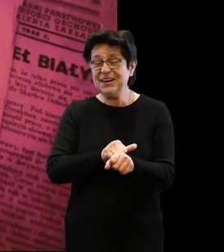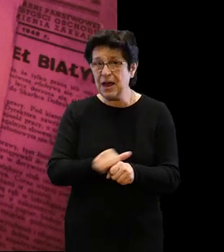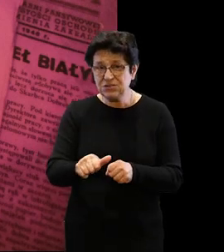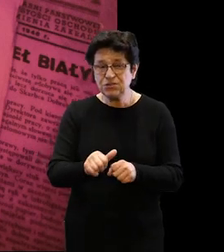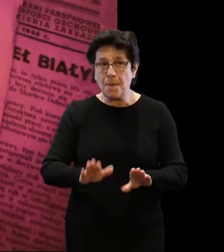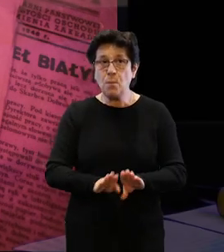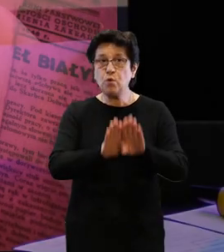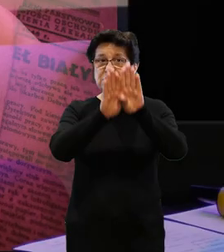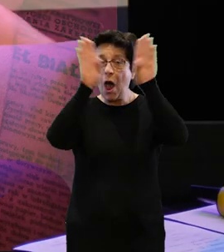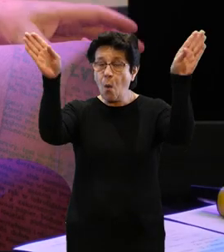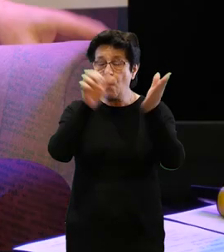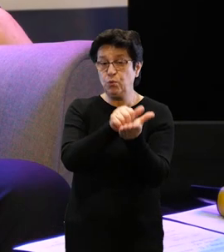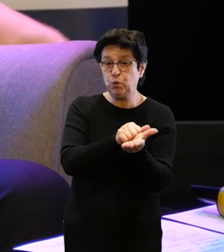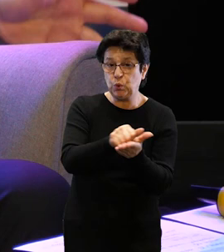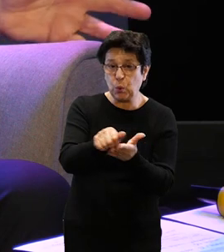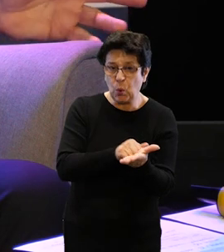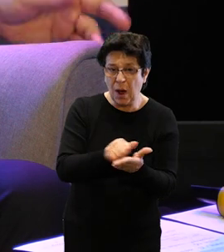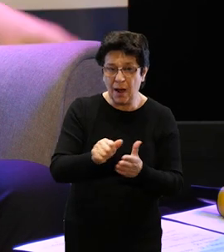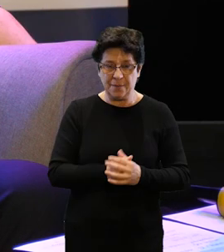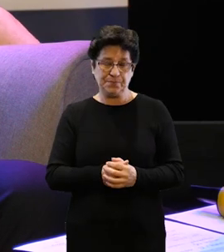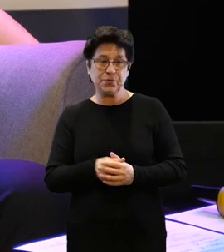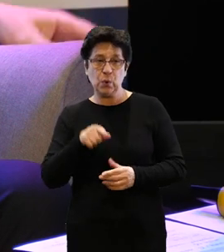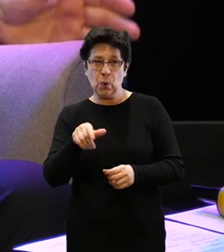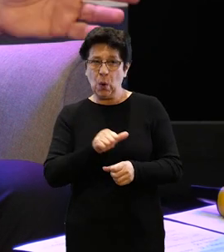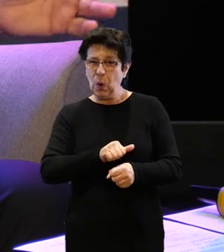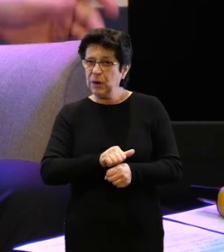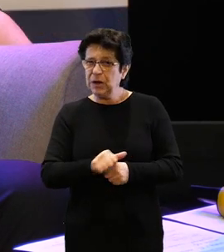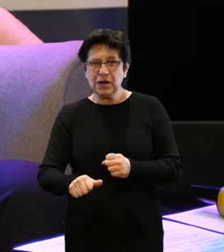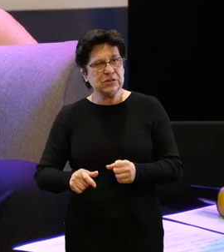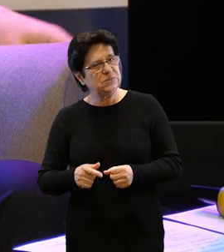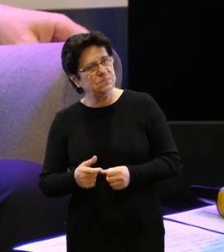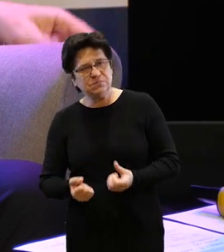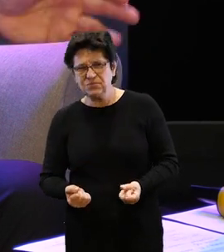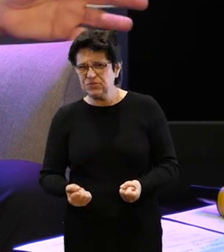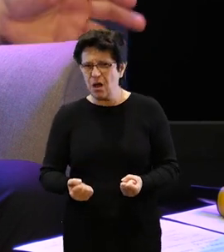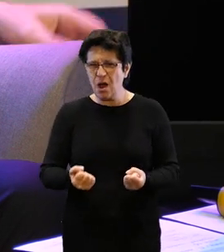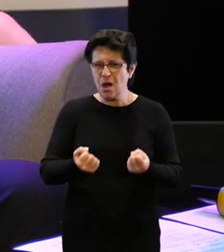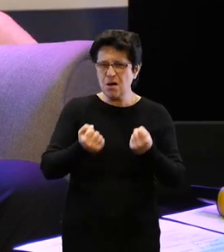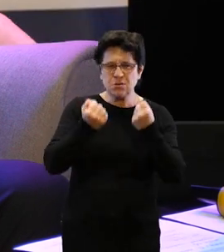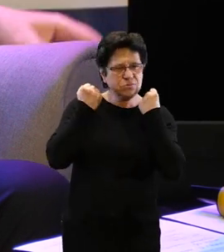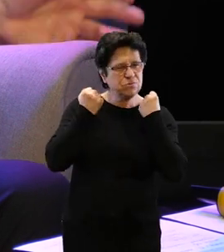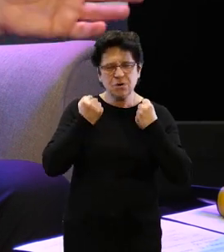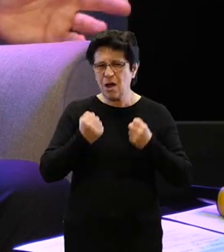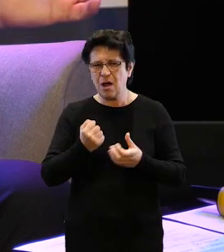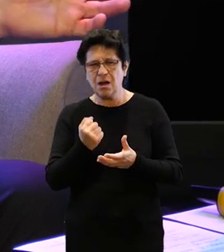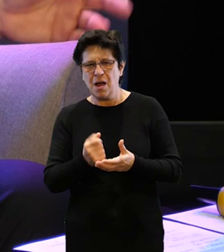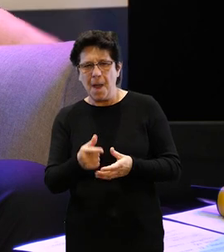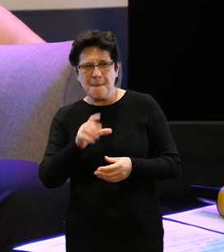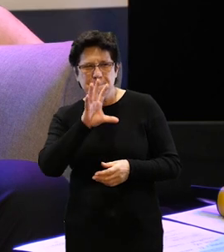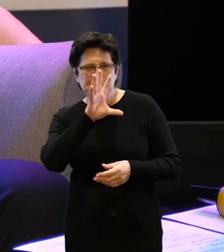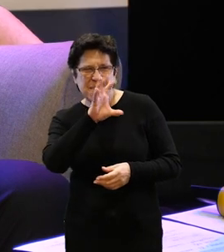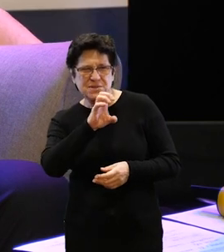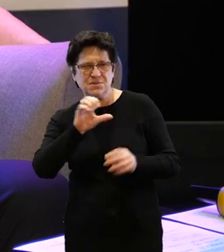poligrafii drukarstwa drukarstwo czarna sztuka przecież książki drukowane 500